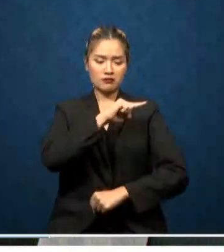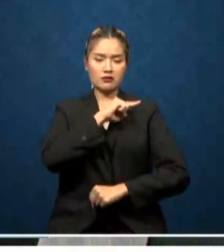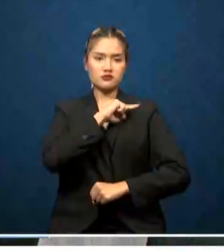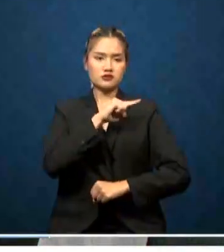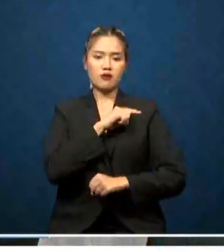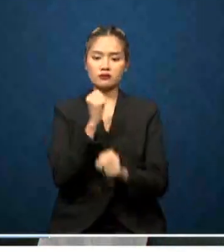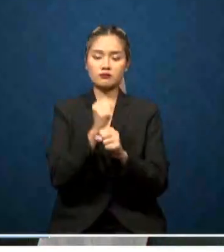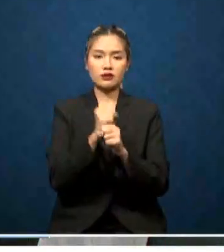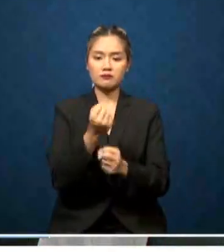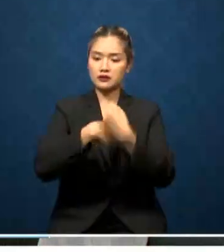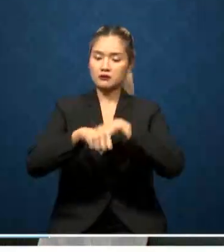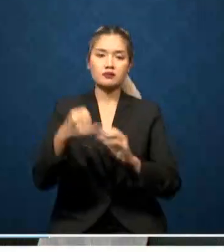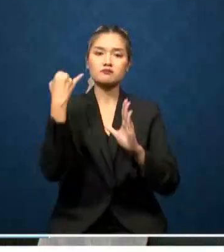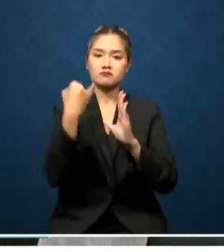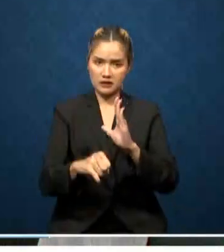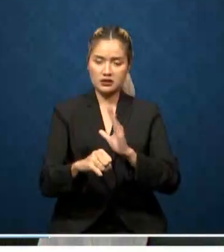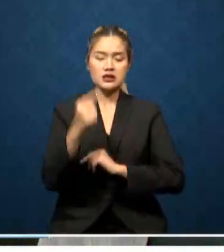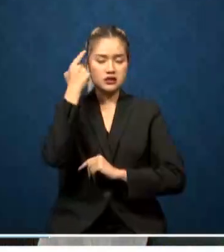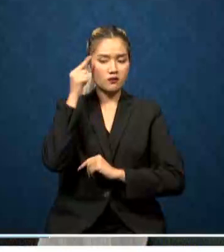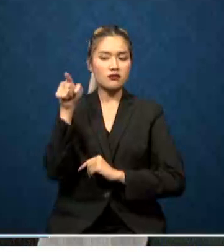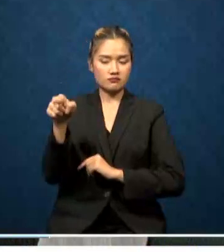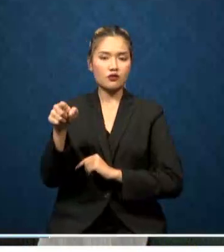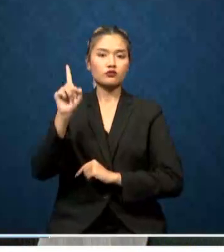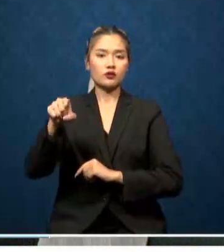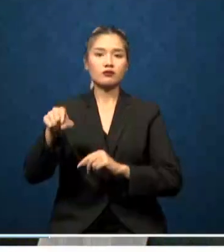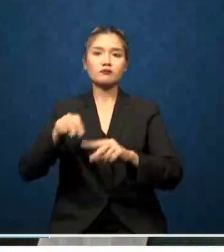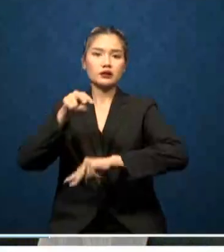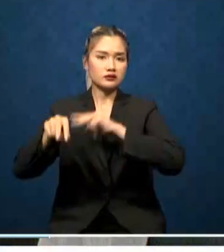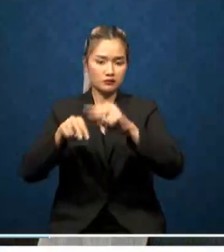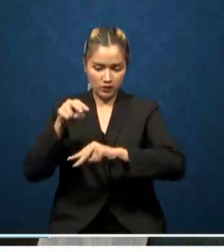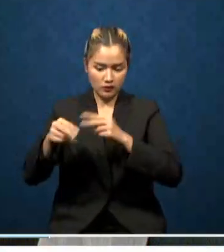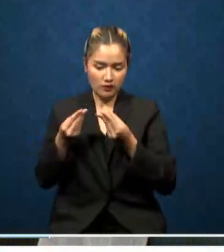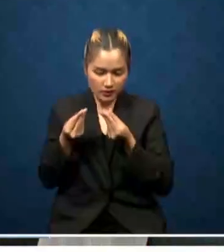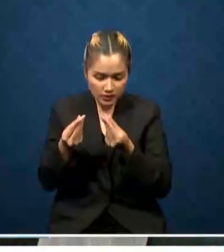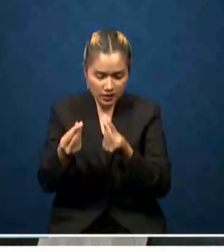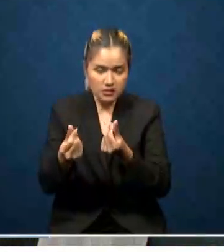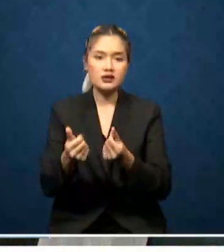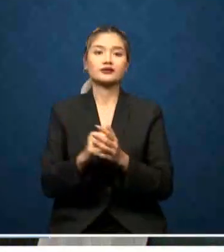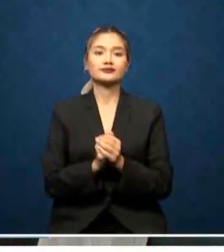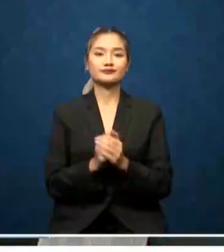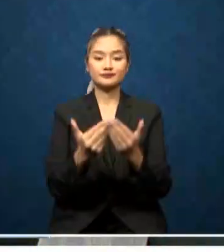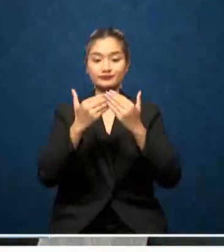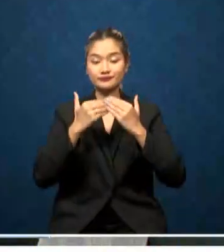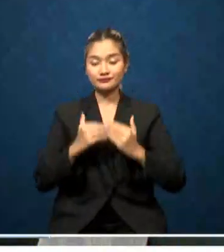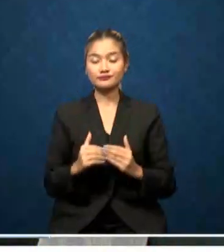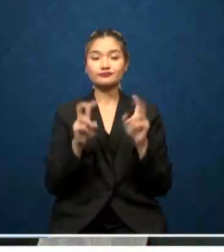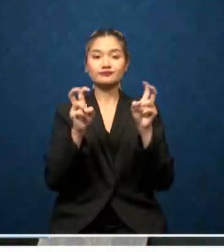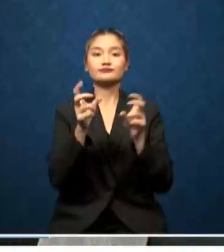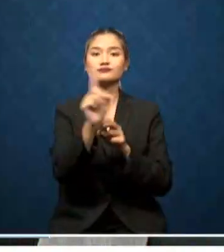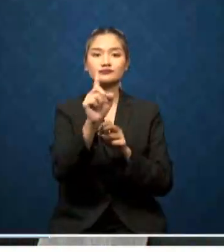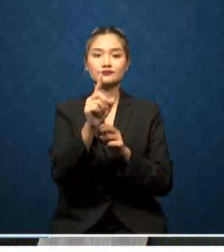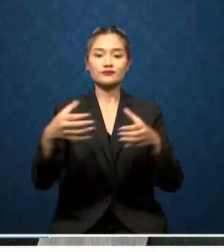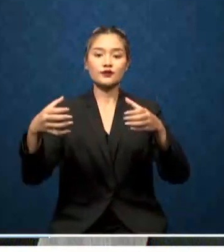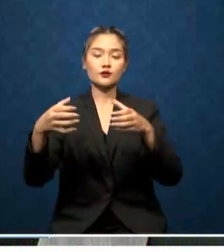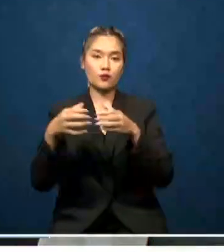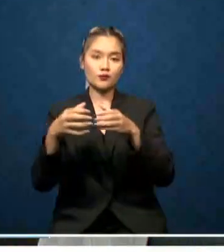อันนี้เนี่ยผมคิดว่าเป็นหน้าที่ของผู้ตรวจการแผ่นดินโดยตรงเลยนะครับอีกเรื่องหนึ่งที่มีความสำคัญแล้วคณะกรรมการปฏิ